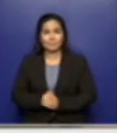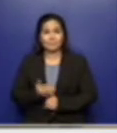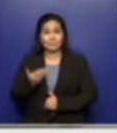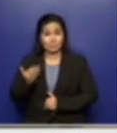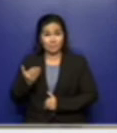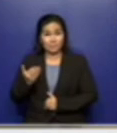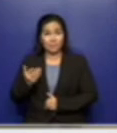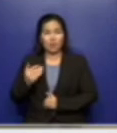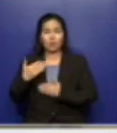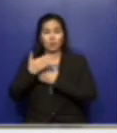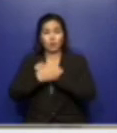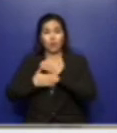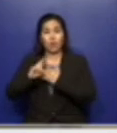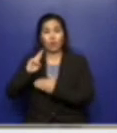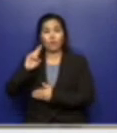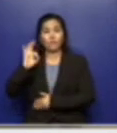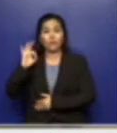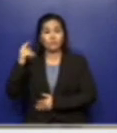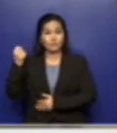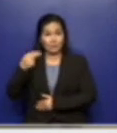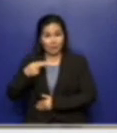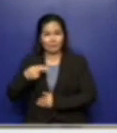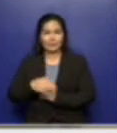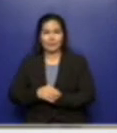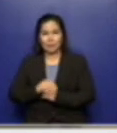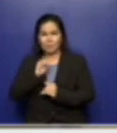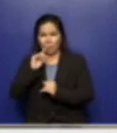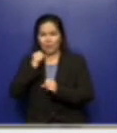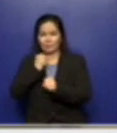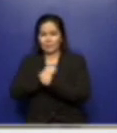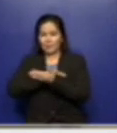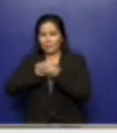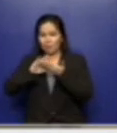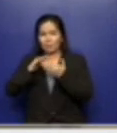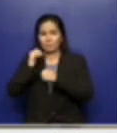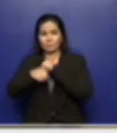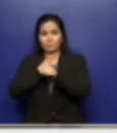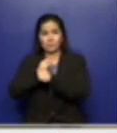ทางการรถไฟประเมินว่าจะเสร็จปี2569